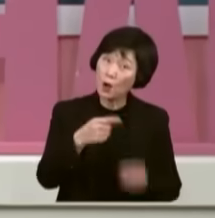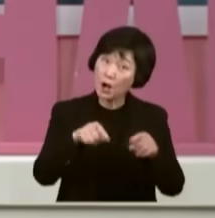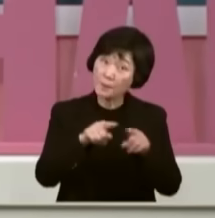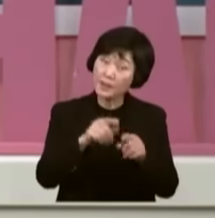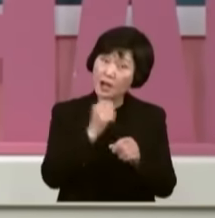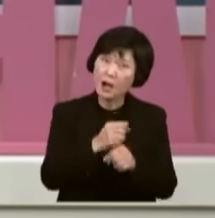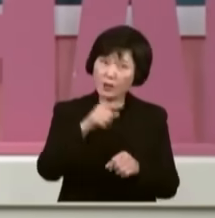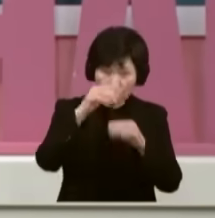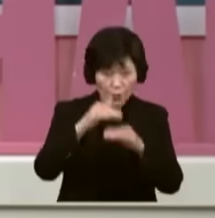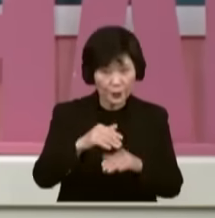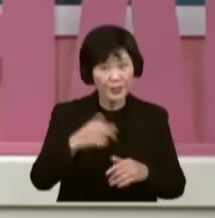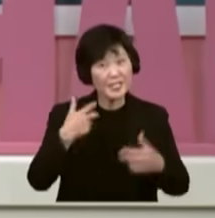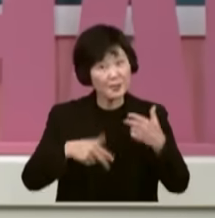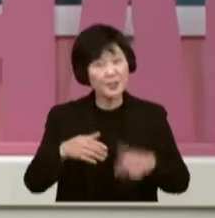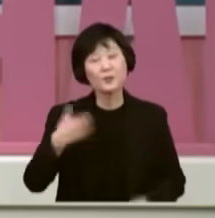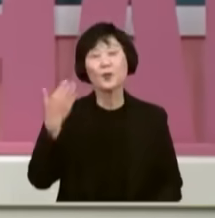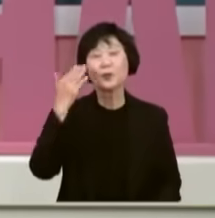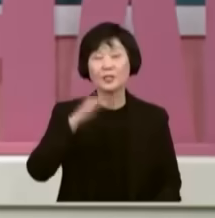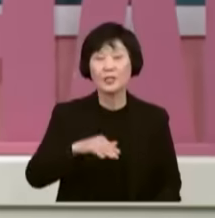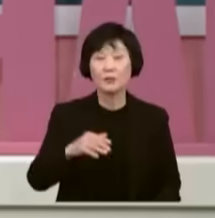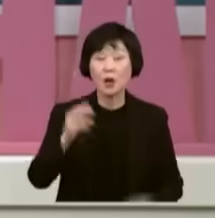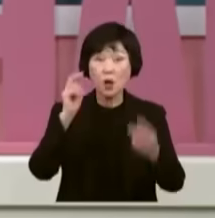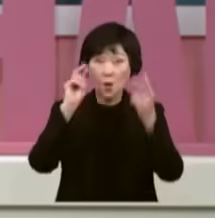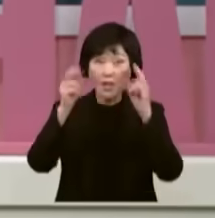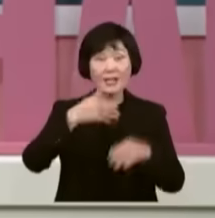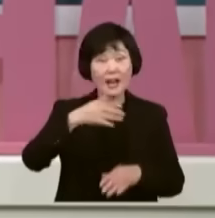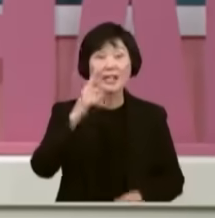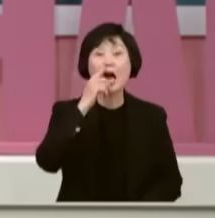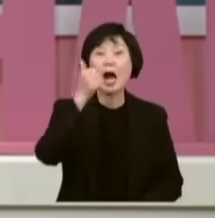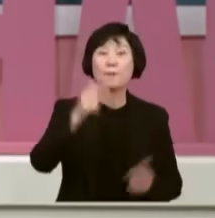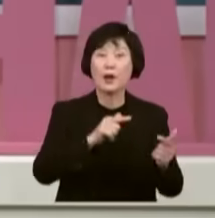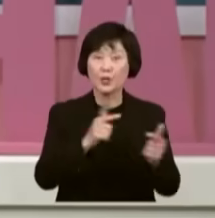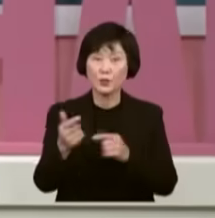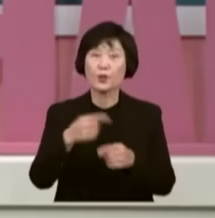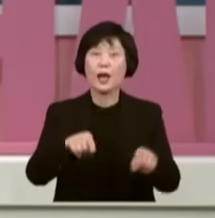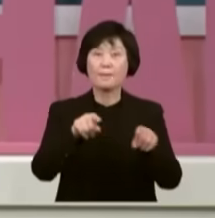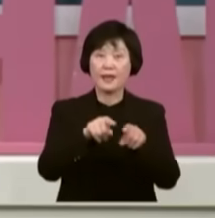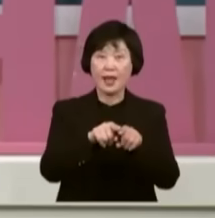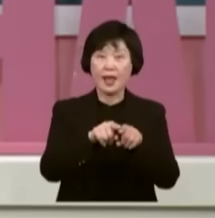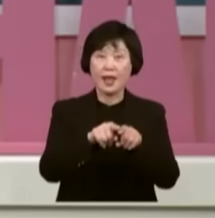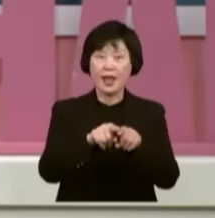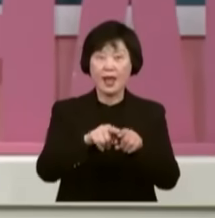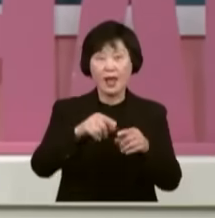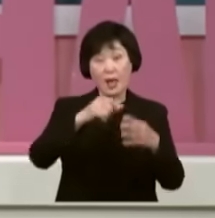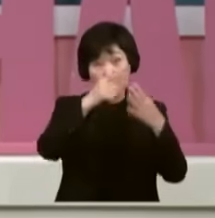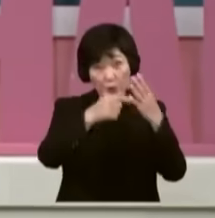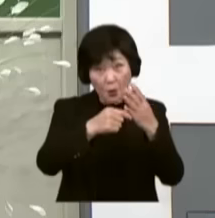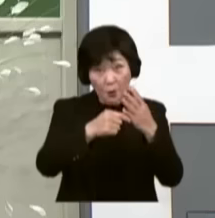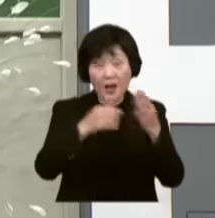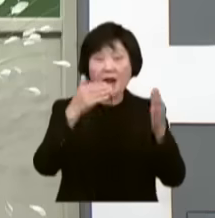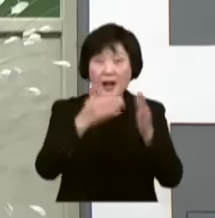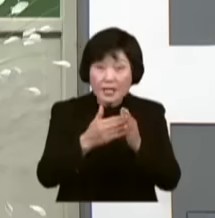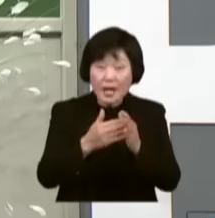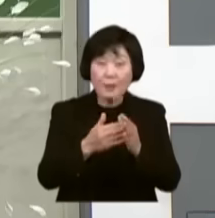어. 출근하는 아빠도 서류 가방 들고 같이 문 열어놓고 아이랑 보고 있다가 딱 끝나자마자